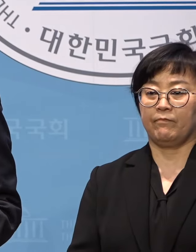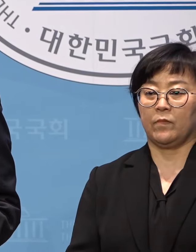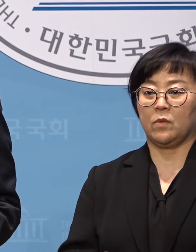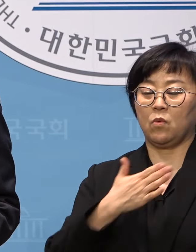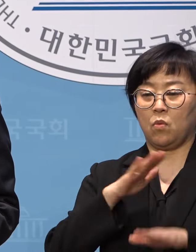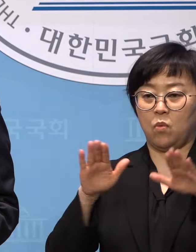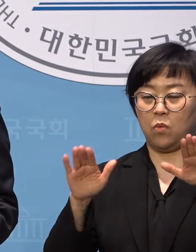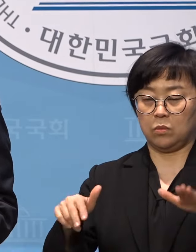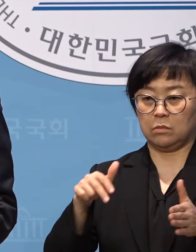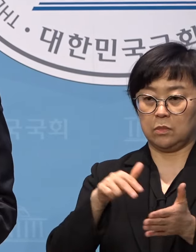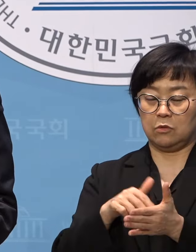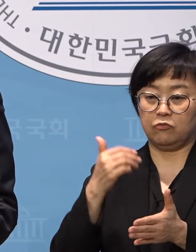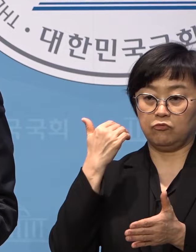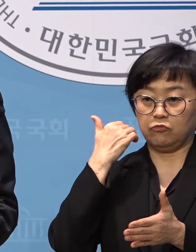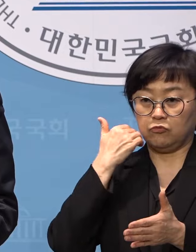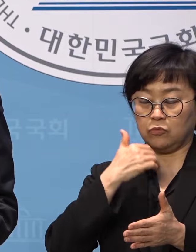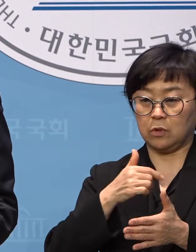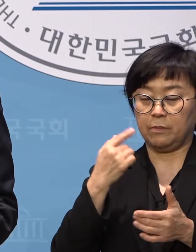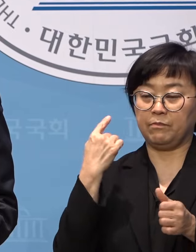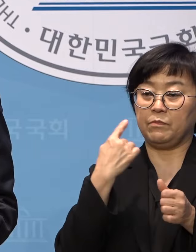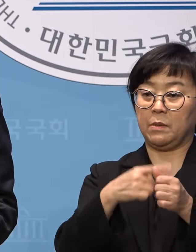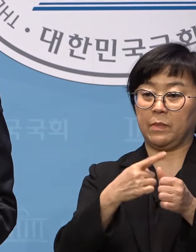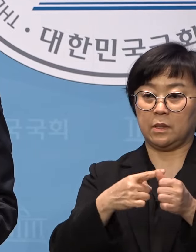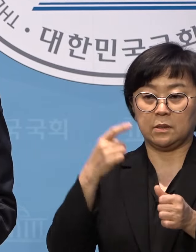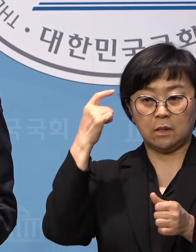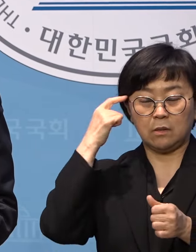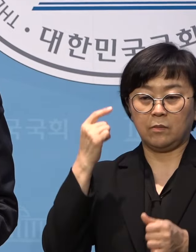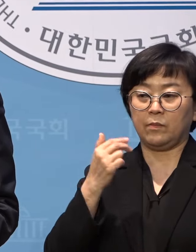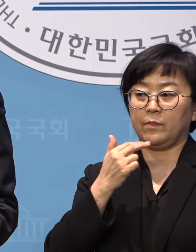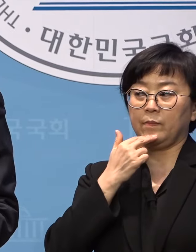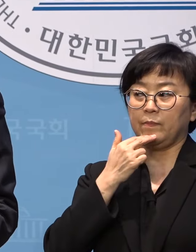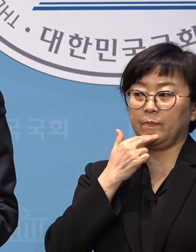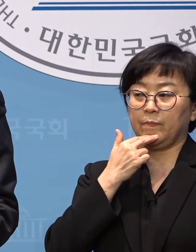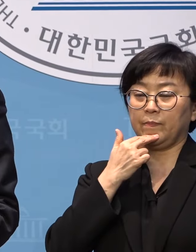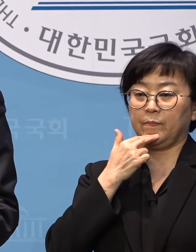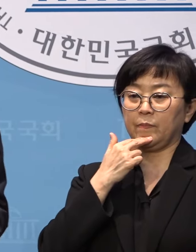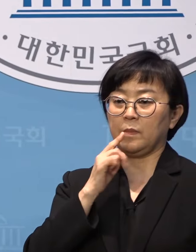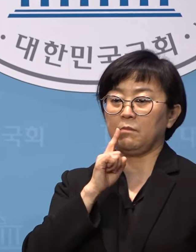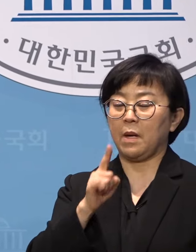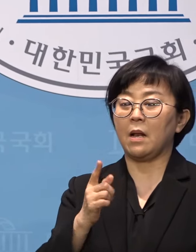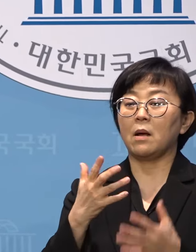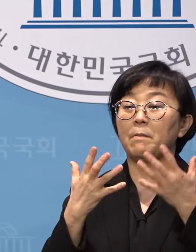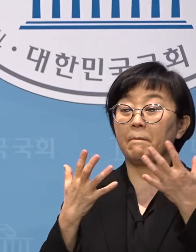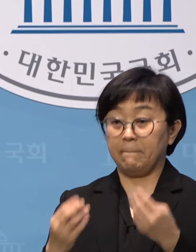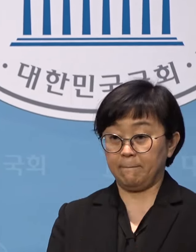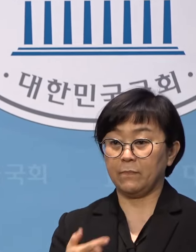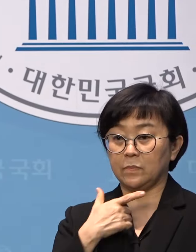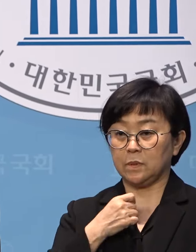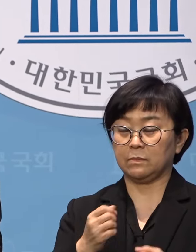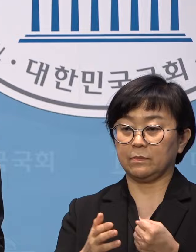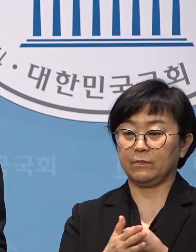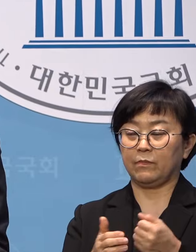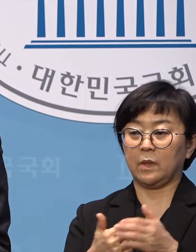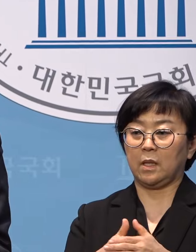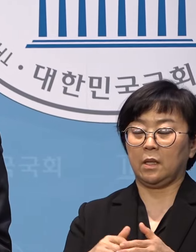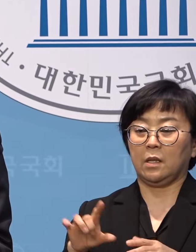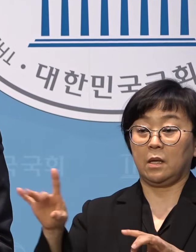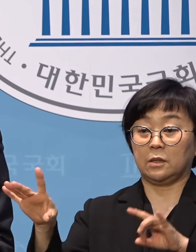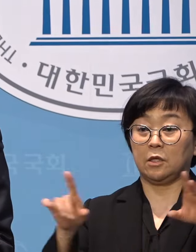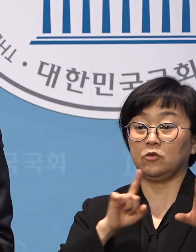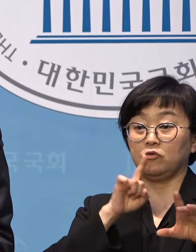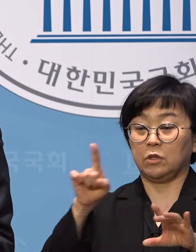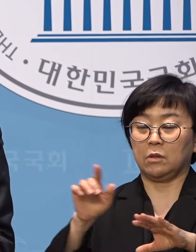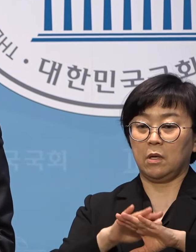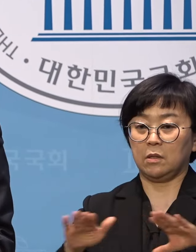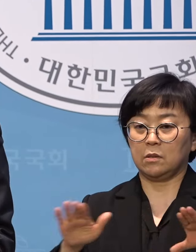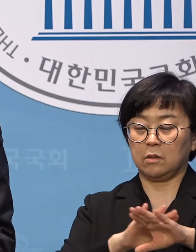저는 오늘 이 자리에 서서 누군가를 비판할 생각은 없습니다. 할 말이야 많지만 애초에 각자 주장과